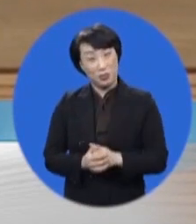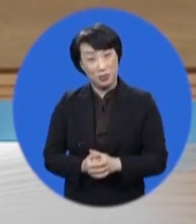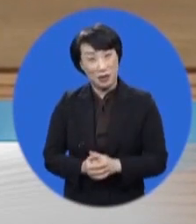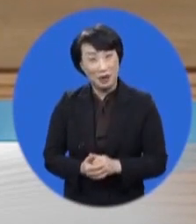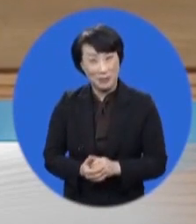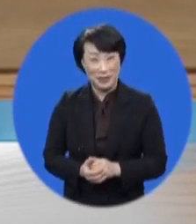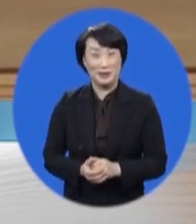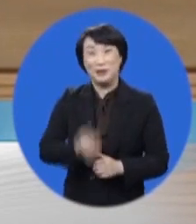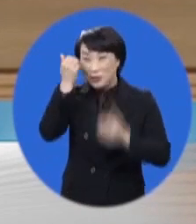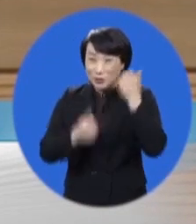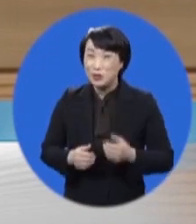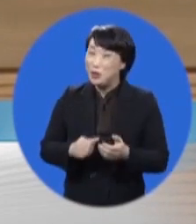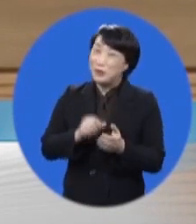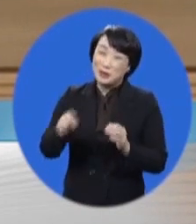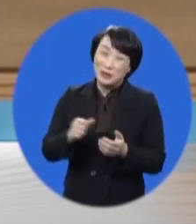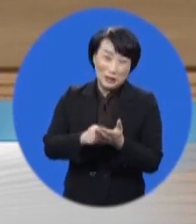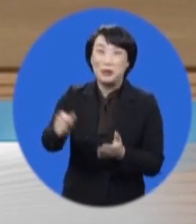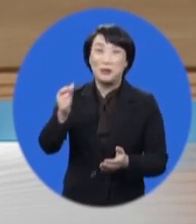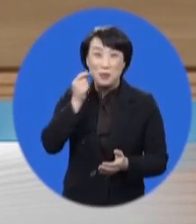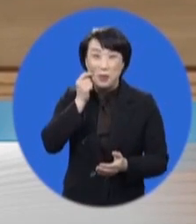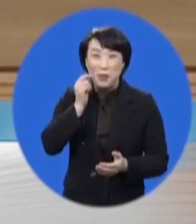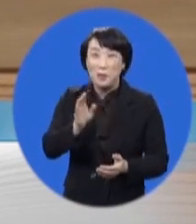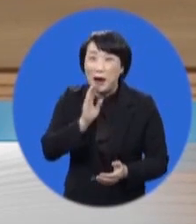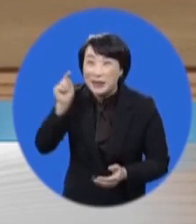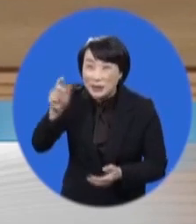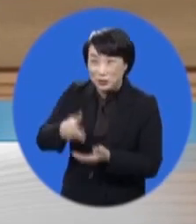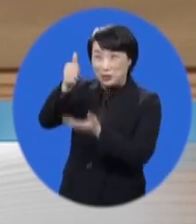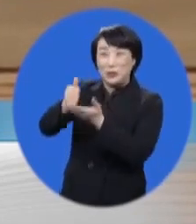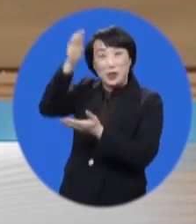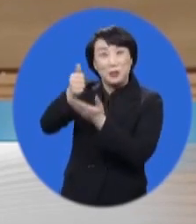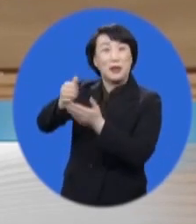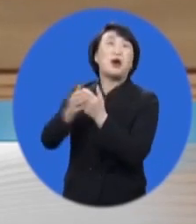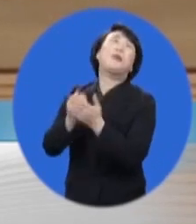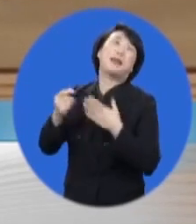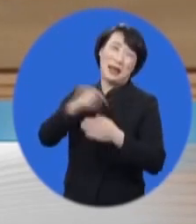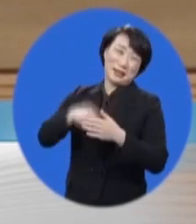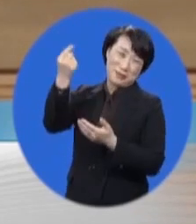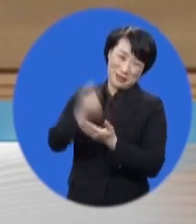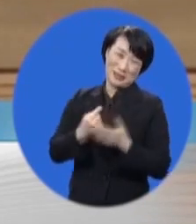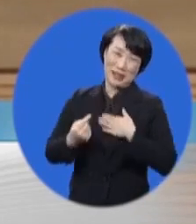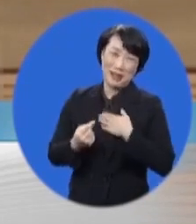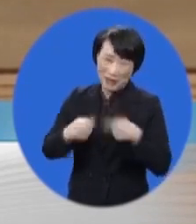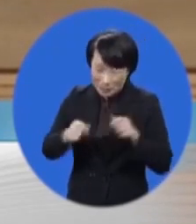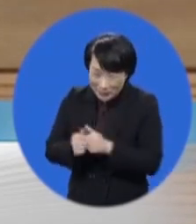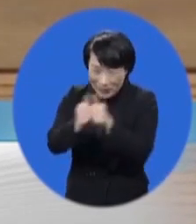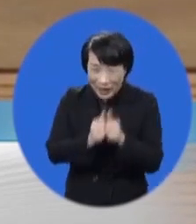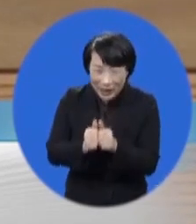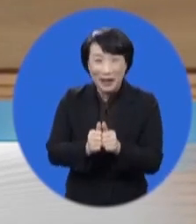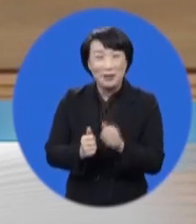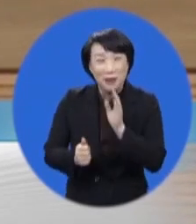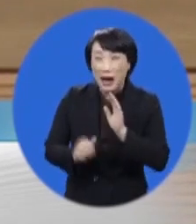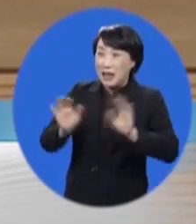말입니다. 아무도 지울 수 없다 이 말이요. 그 주님이 성령의 경험으로 내 안에 와 계시니 누가